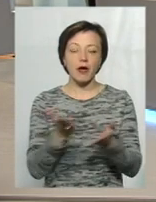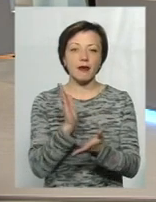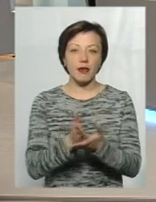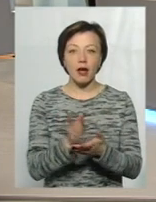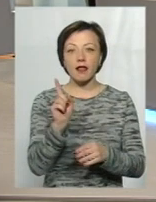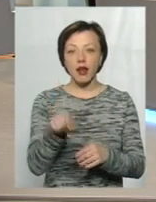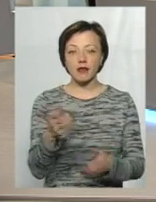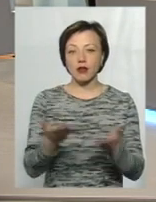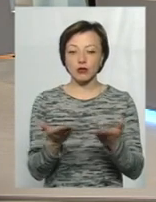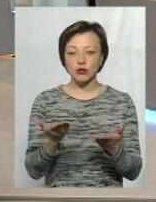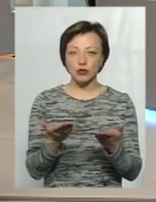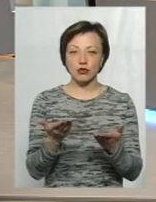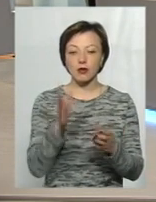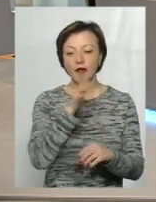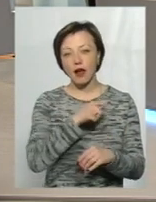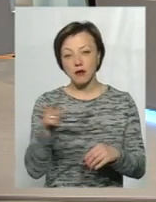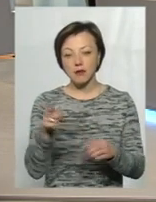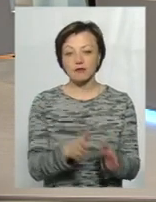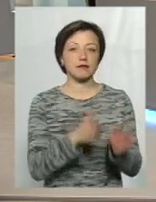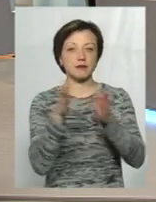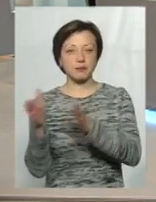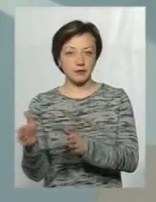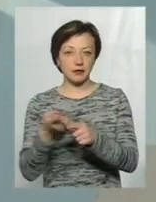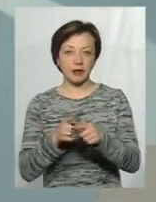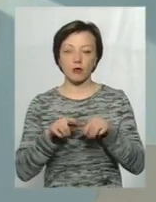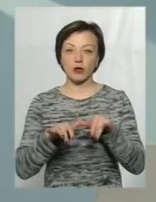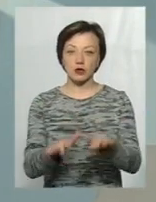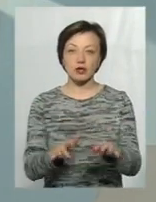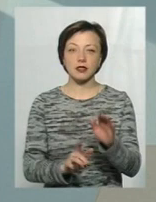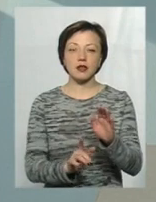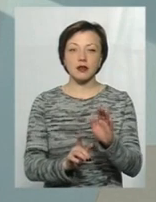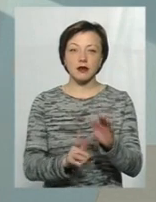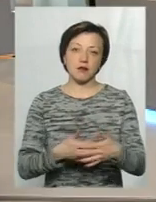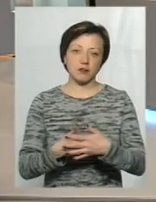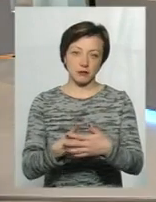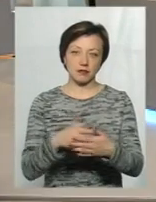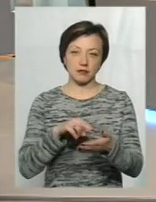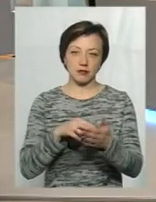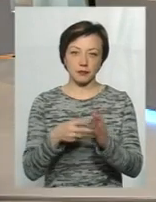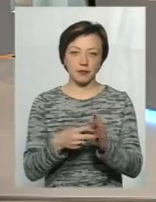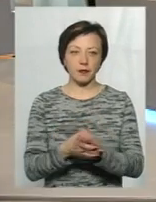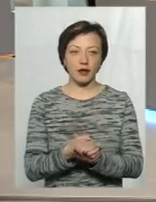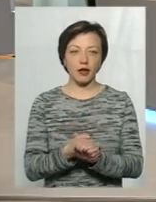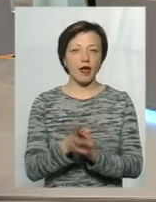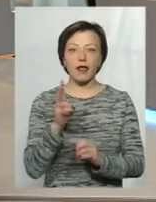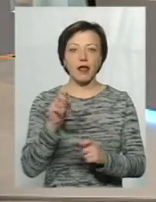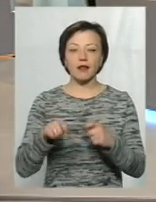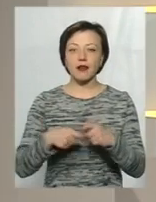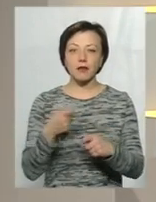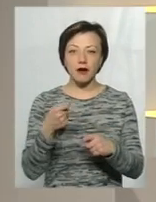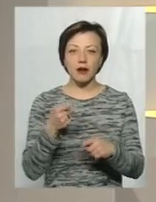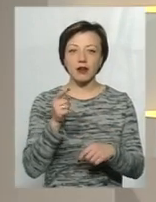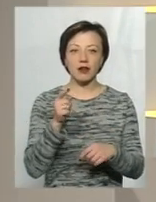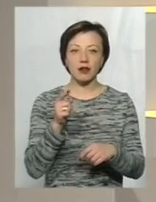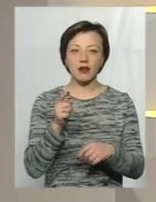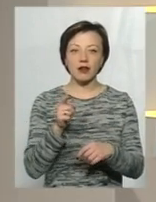існують. Навіть якщо вона на якийсь термін відтерміновує цей процес зачаття дитини. Не дарма моя бабуся казала в дитинстві, там того